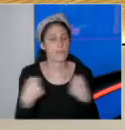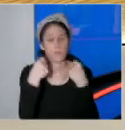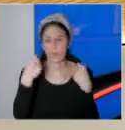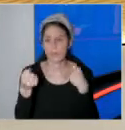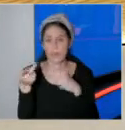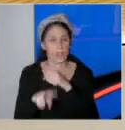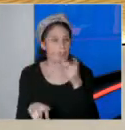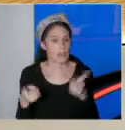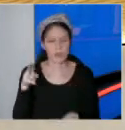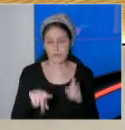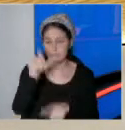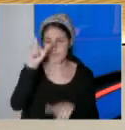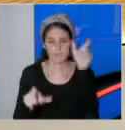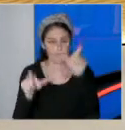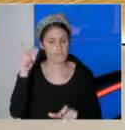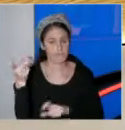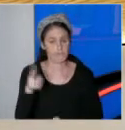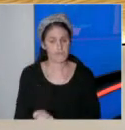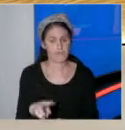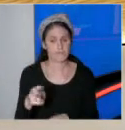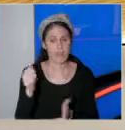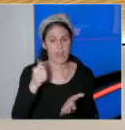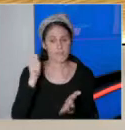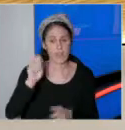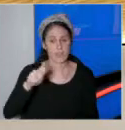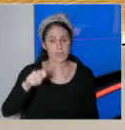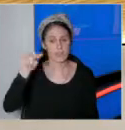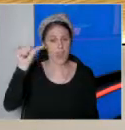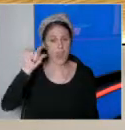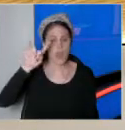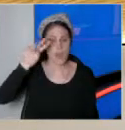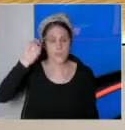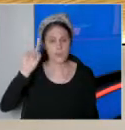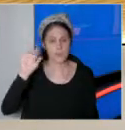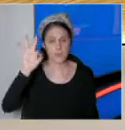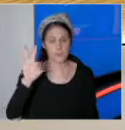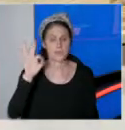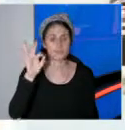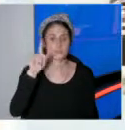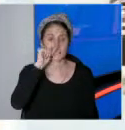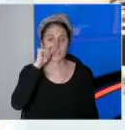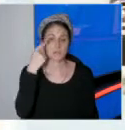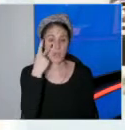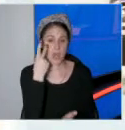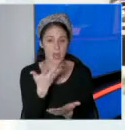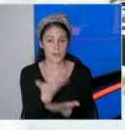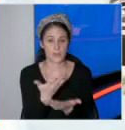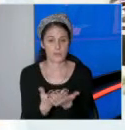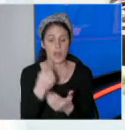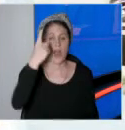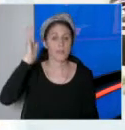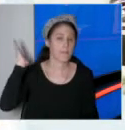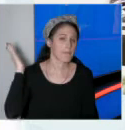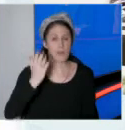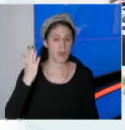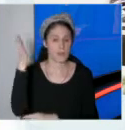בהם נהרגו אנשים. חבר הכנסת אחמד טיבי, הוא מצייץ מעדות של אחת התאונות. אחת ממכות המדינה היא